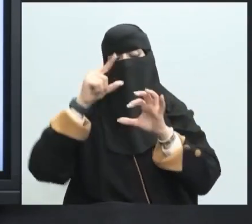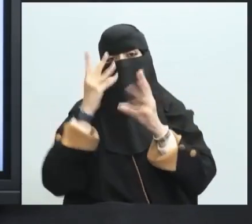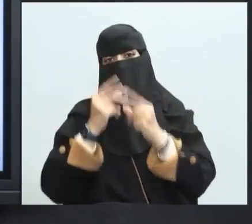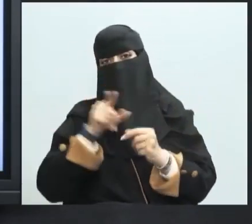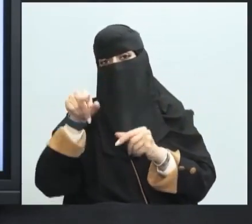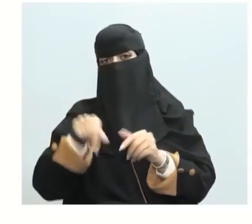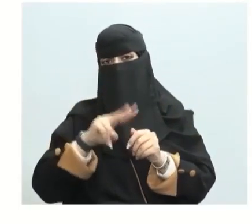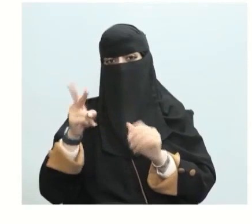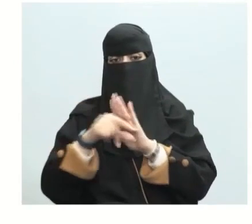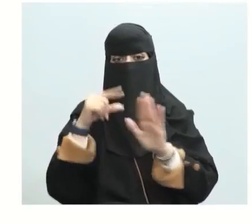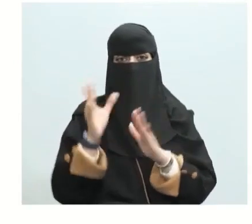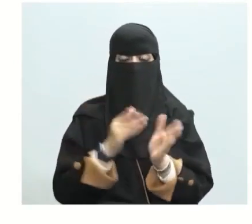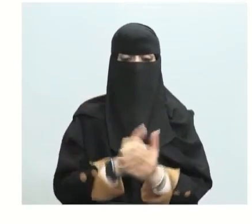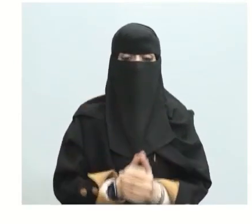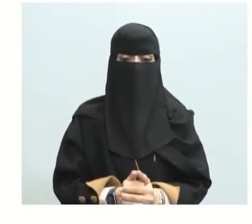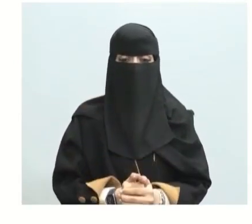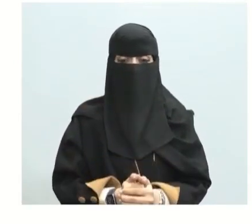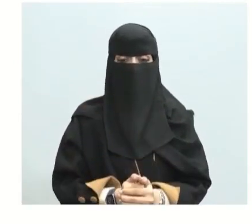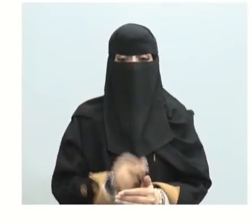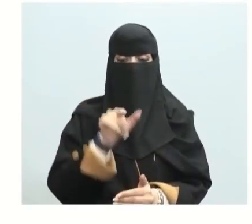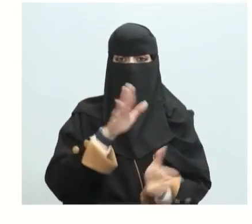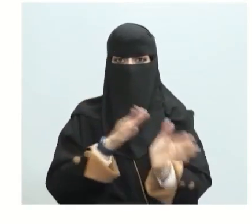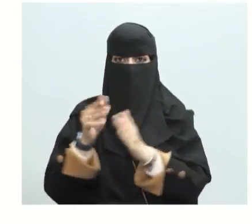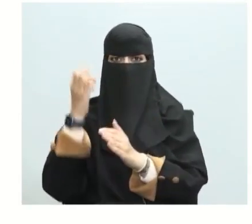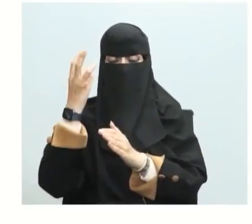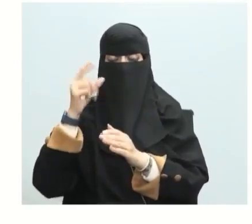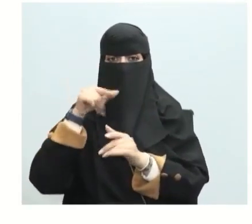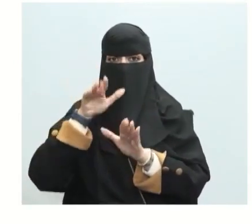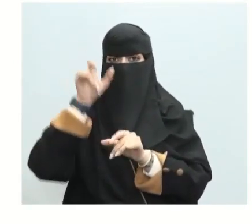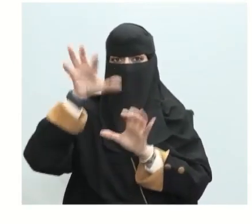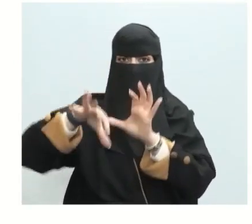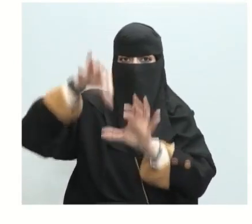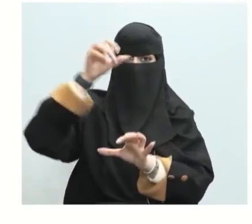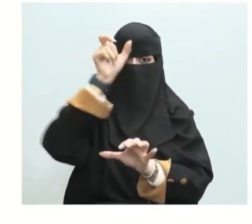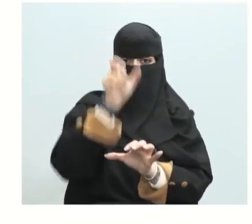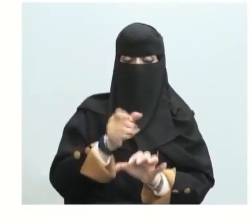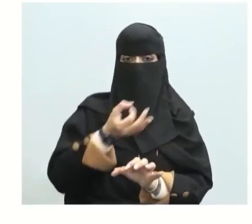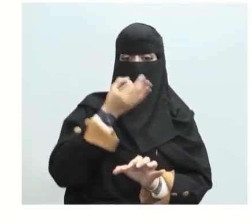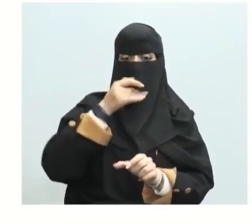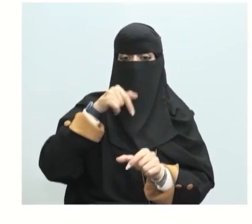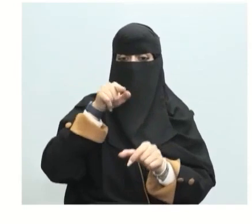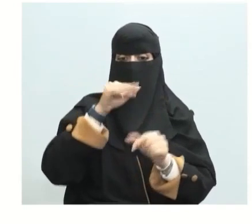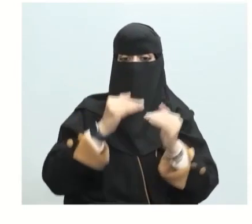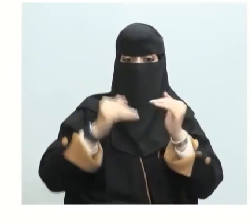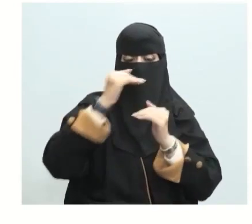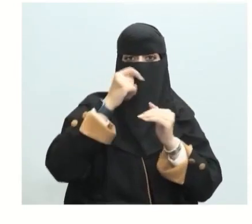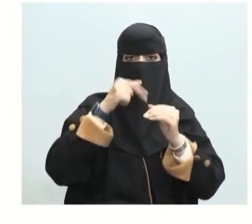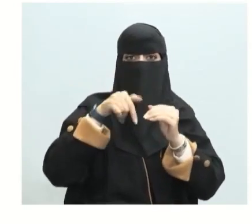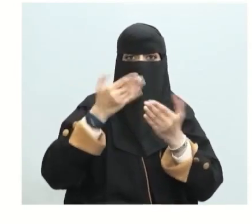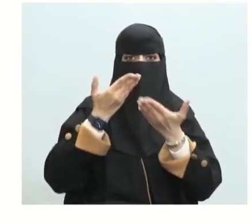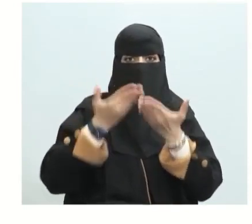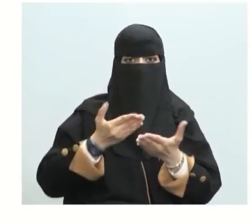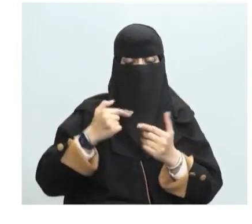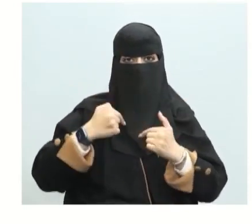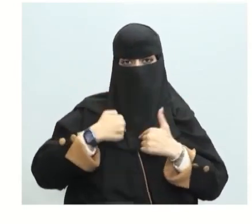ما ذكرنا جميل هنا ثالثا يختار متحد موضوع خطبته بحسب كفاءته العلميه هنا بحسب